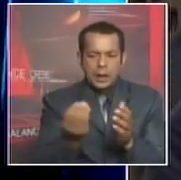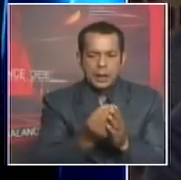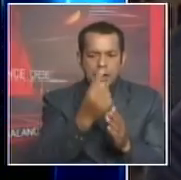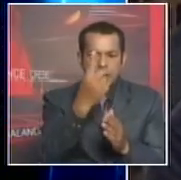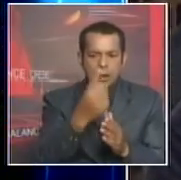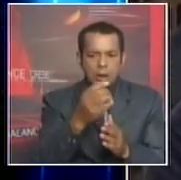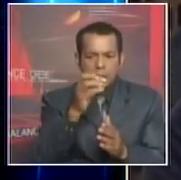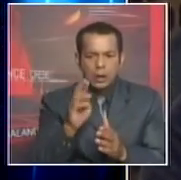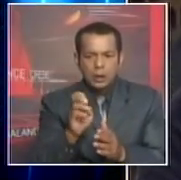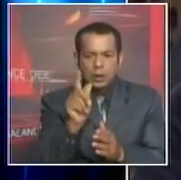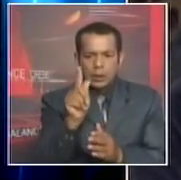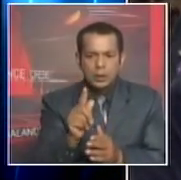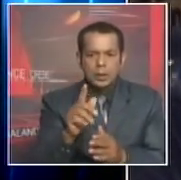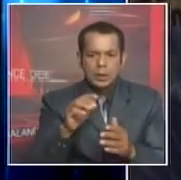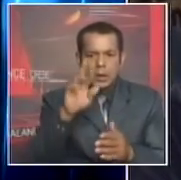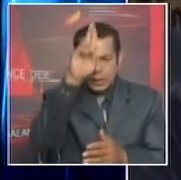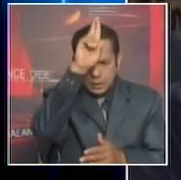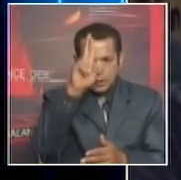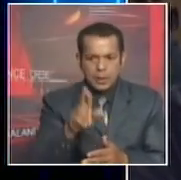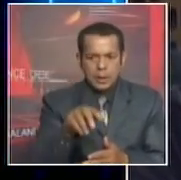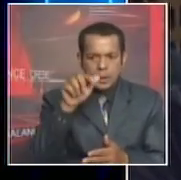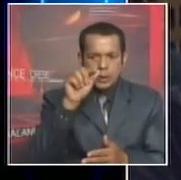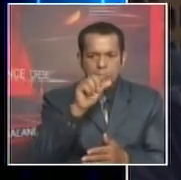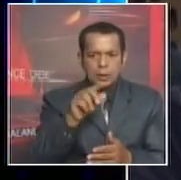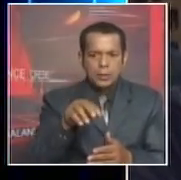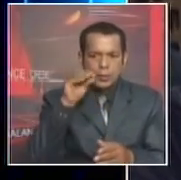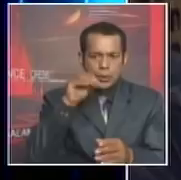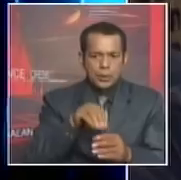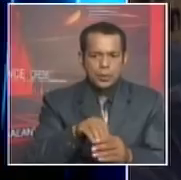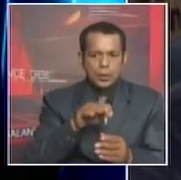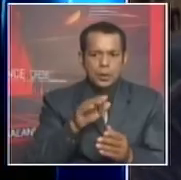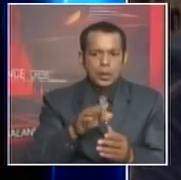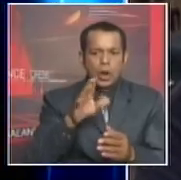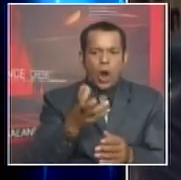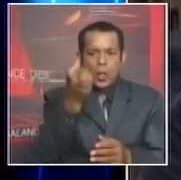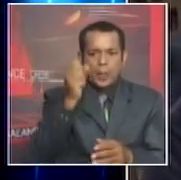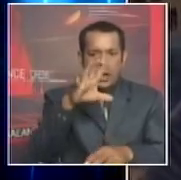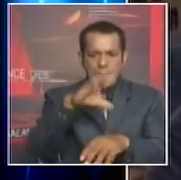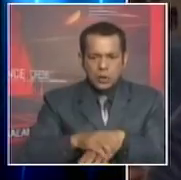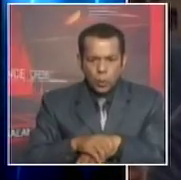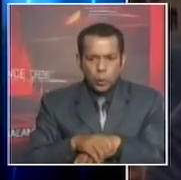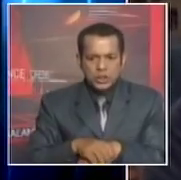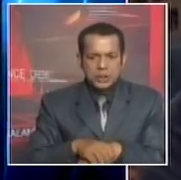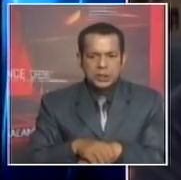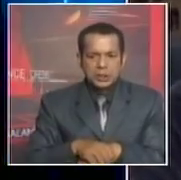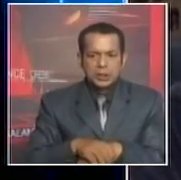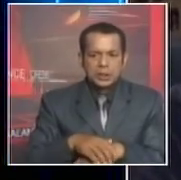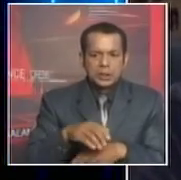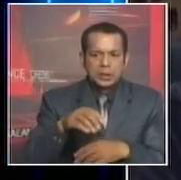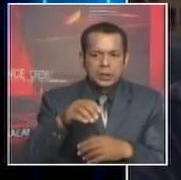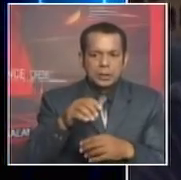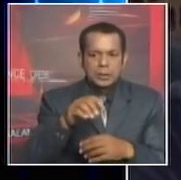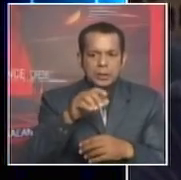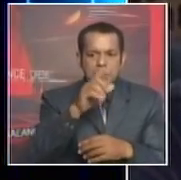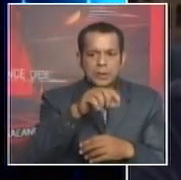राज्यले सुनियोजित रूपले आदिवासीको ऐतिहासिक भूमिमाथिको अधिकार खोज्ने र आदिवासीमाथि आर्थिक शोषण गर्दै